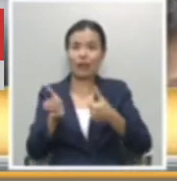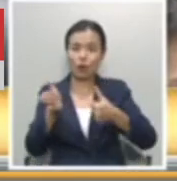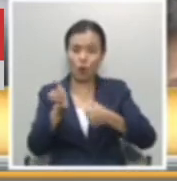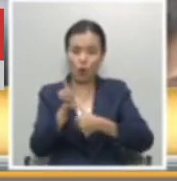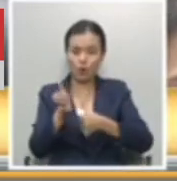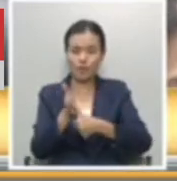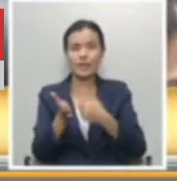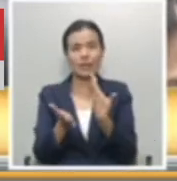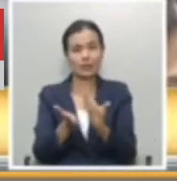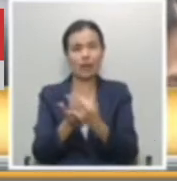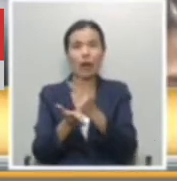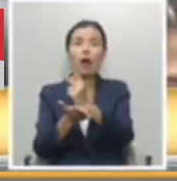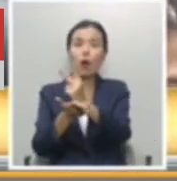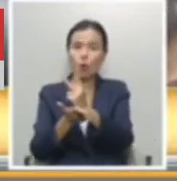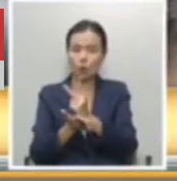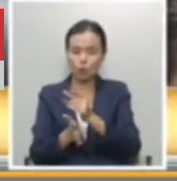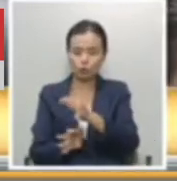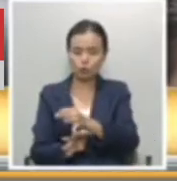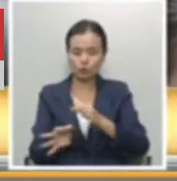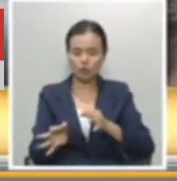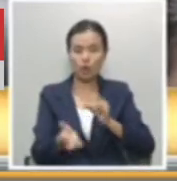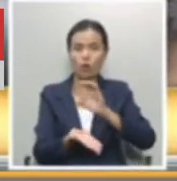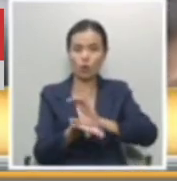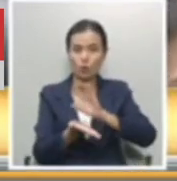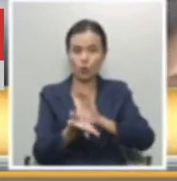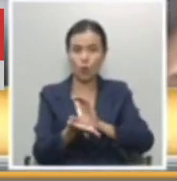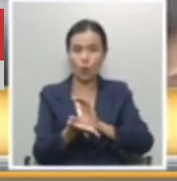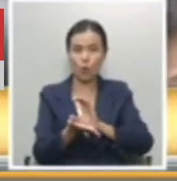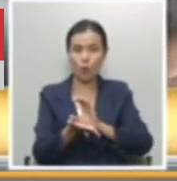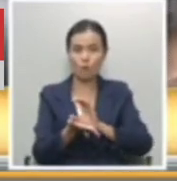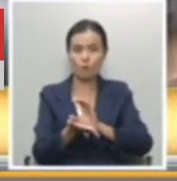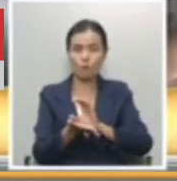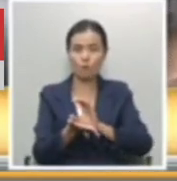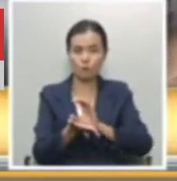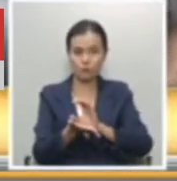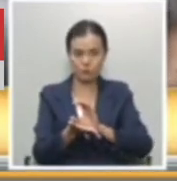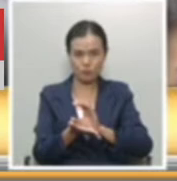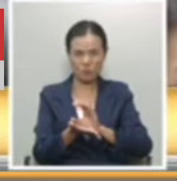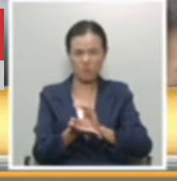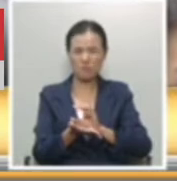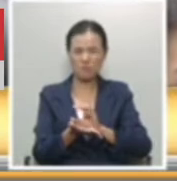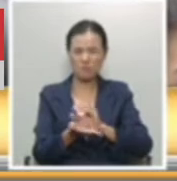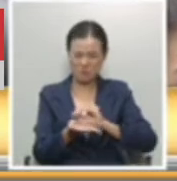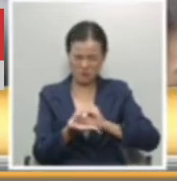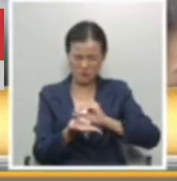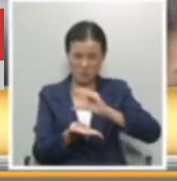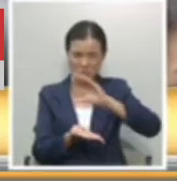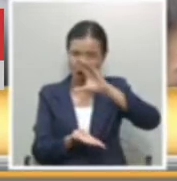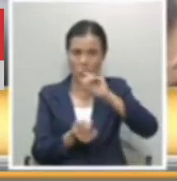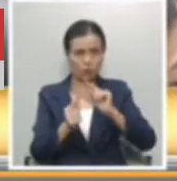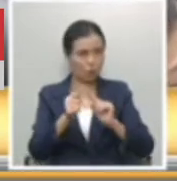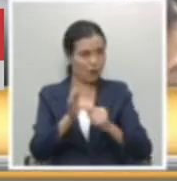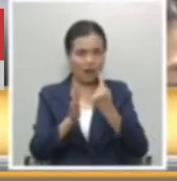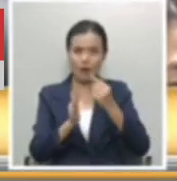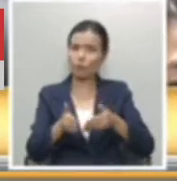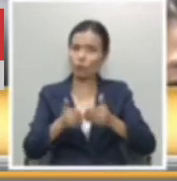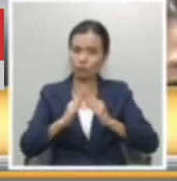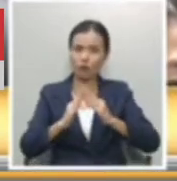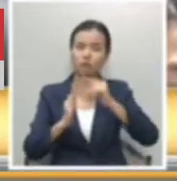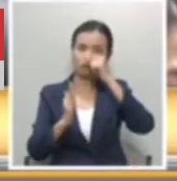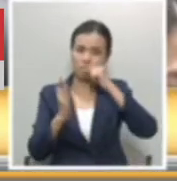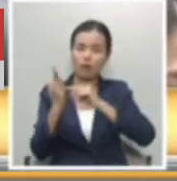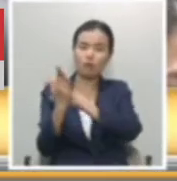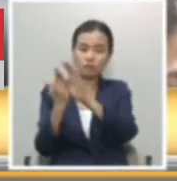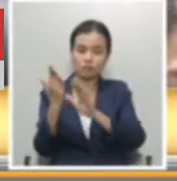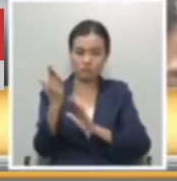กู้เงินครับเพื่อชดเชยงบประมาณมากที่สุดตั้งแต่เราตั้งประเทศไทยขึ้นมาท่